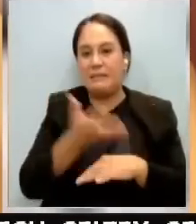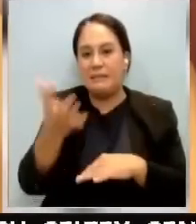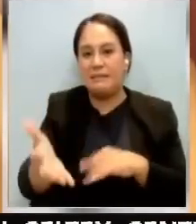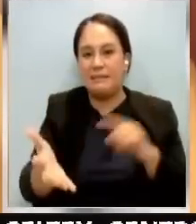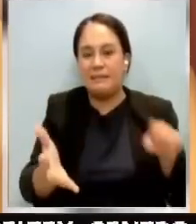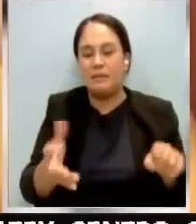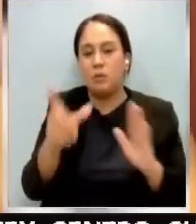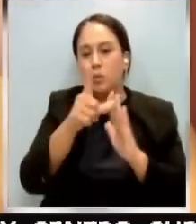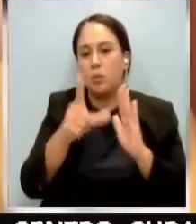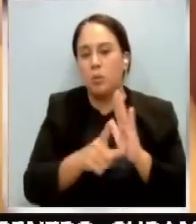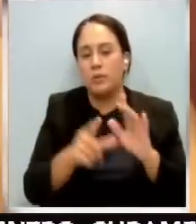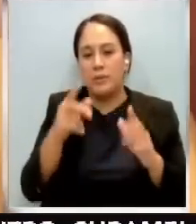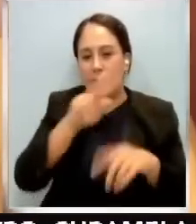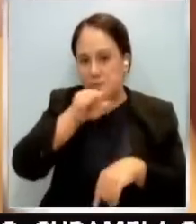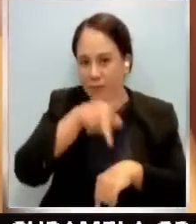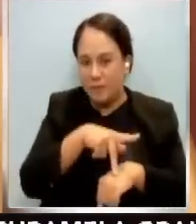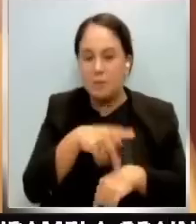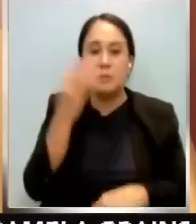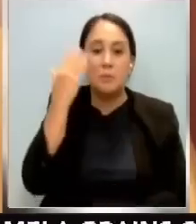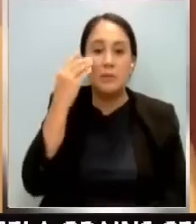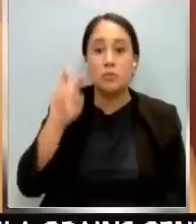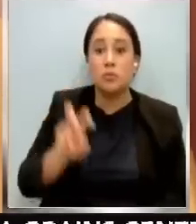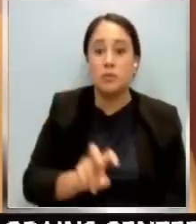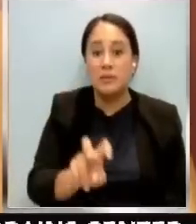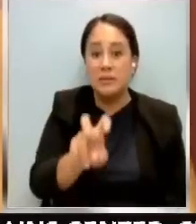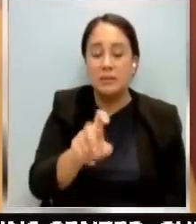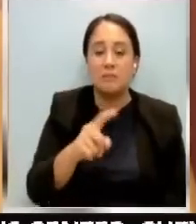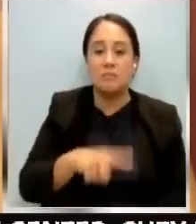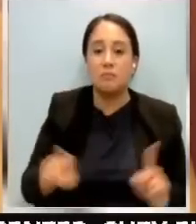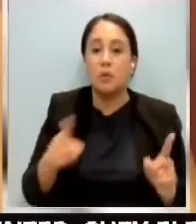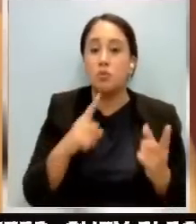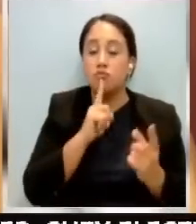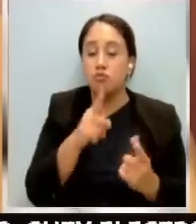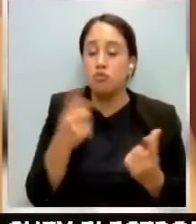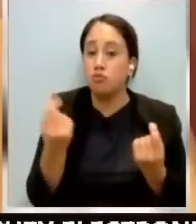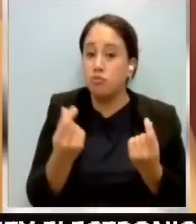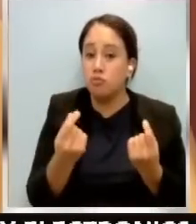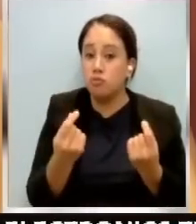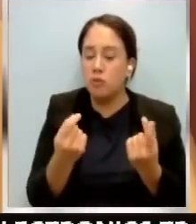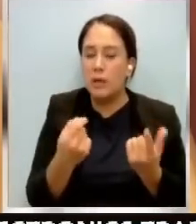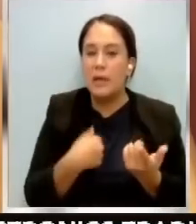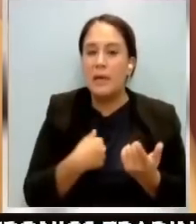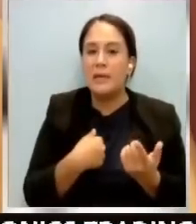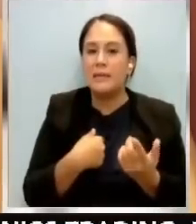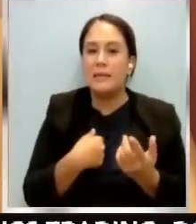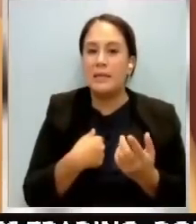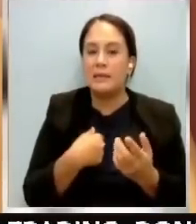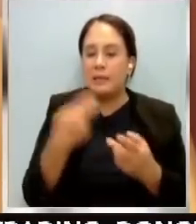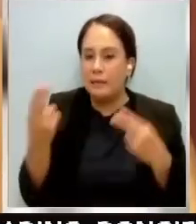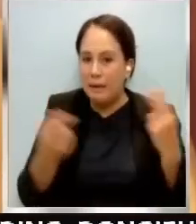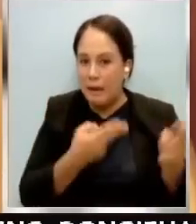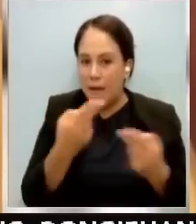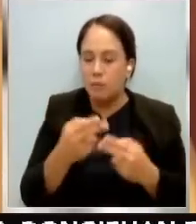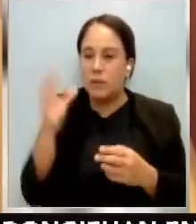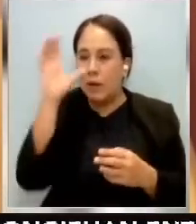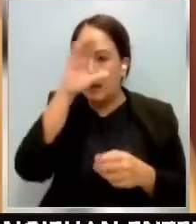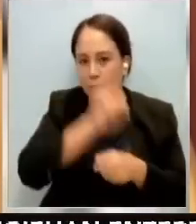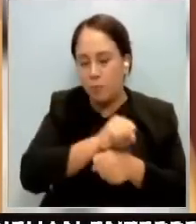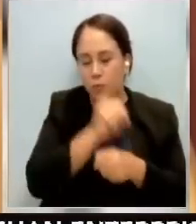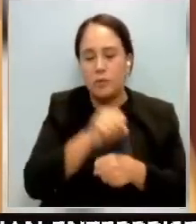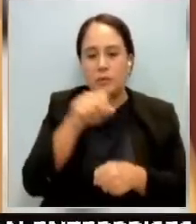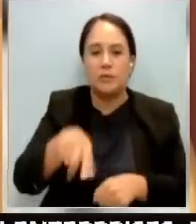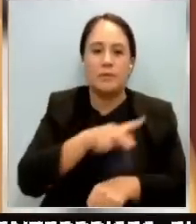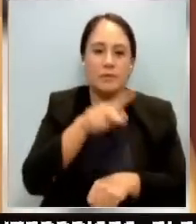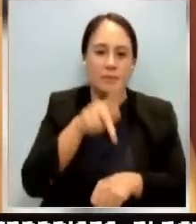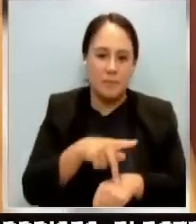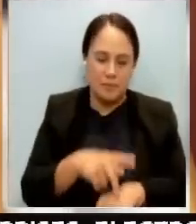So, nagkukunwari siyang turista, pero ang ginagawa naman talaga niya, nag-i-empleyo o naghahanap ng trabaho dito sa ating bansa. Eh, syempre